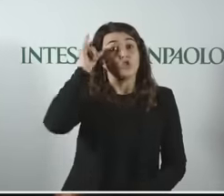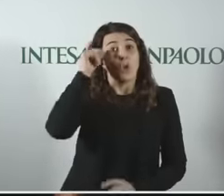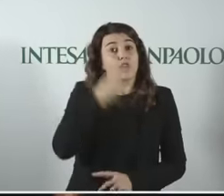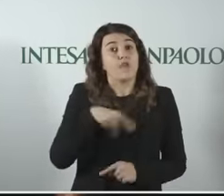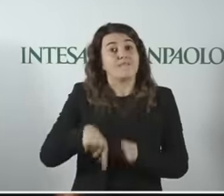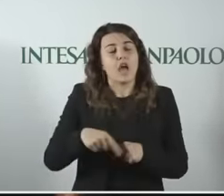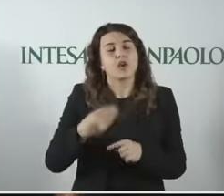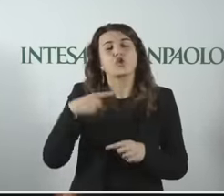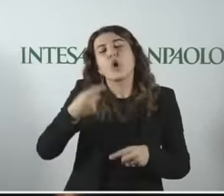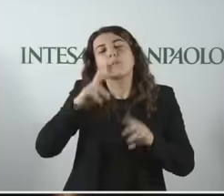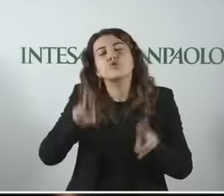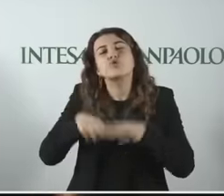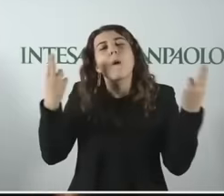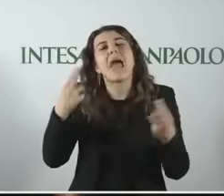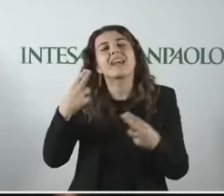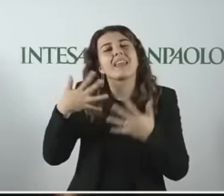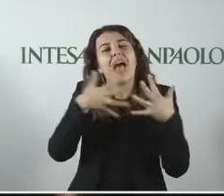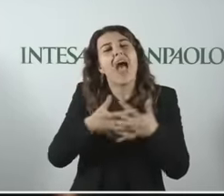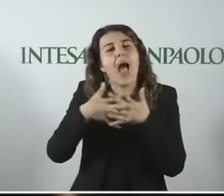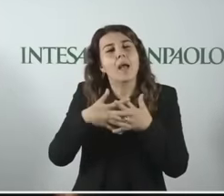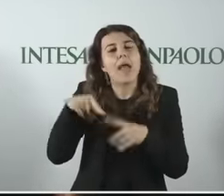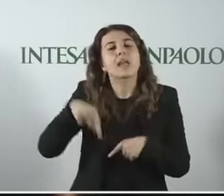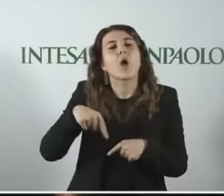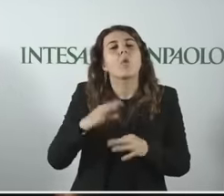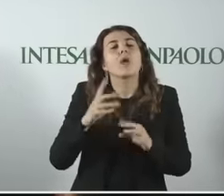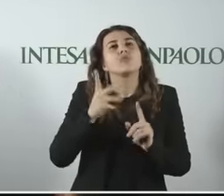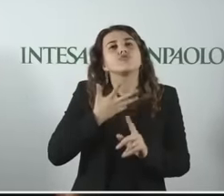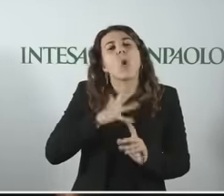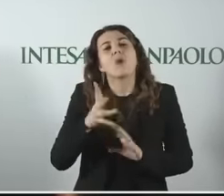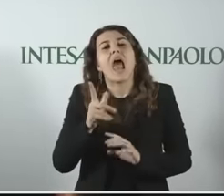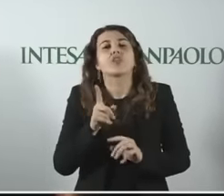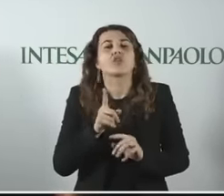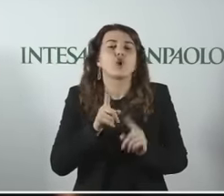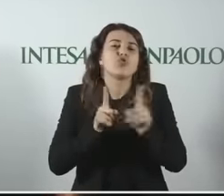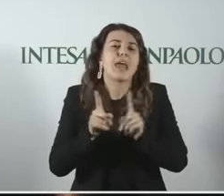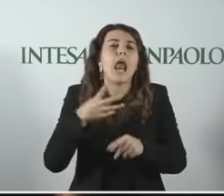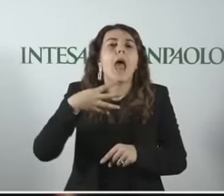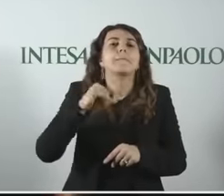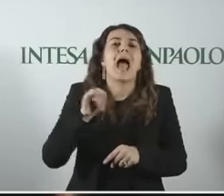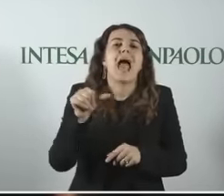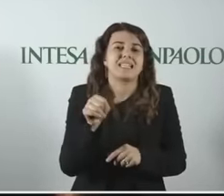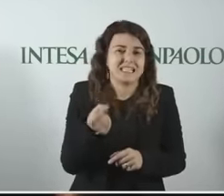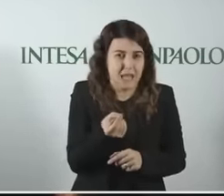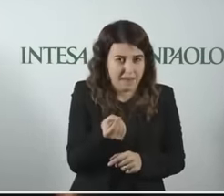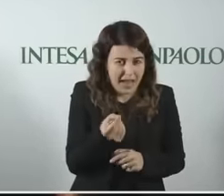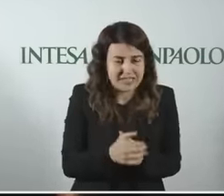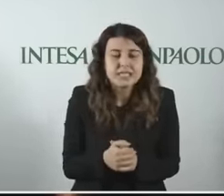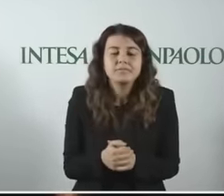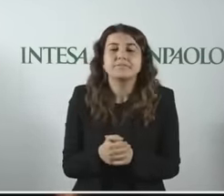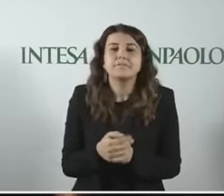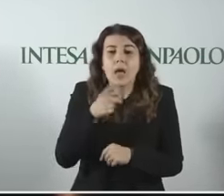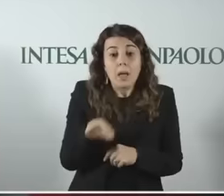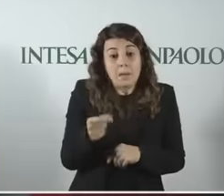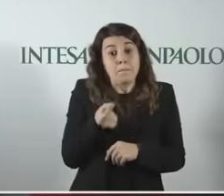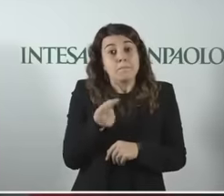scoperta dell'America che arriverà da noi un altro cereale nuovo il mais e questo cereale nuovo Si capirà subito benissimo